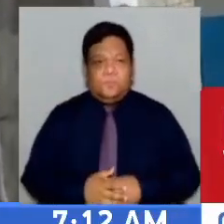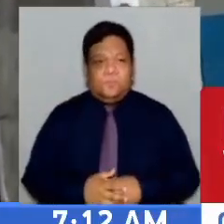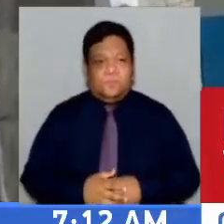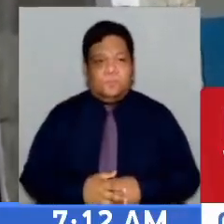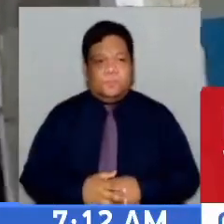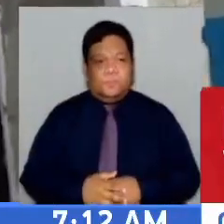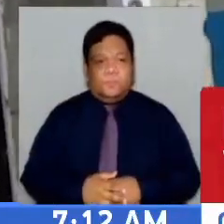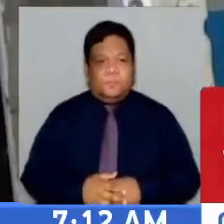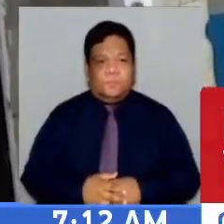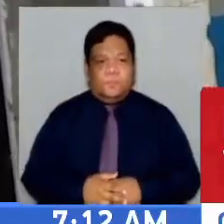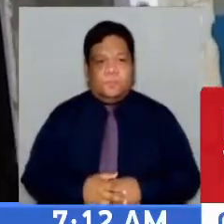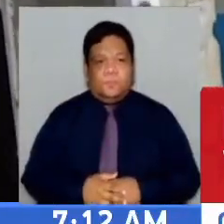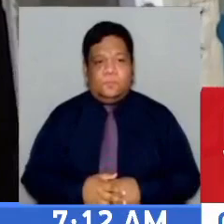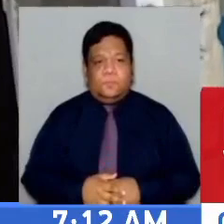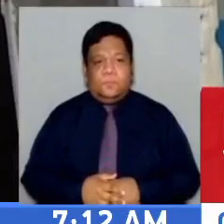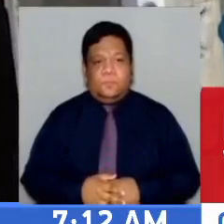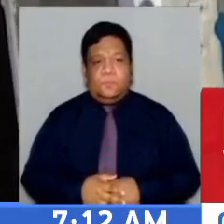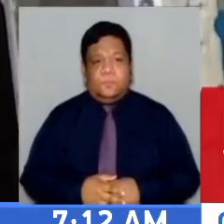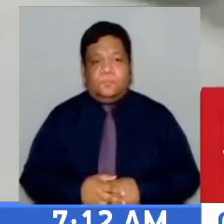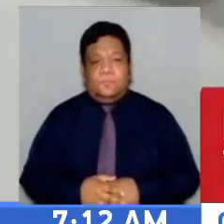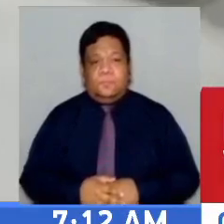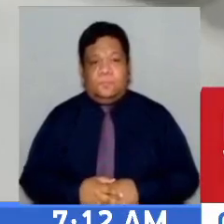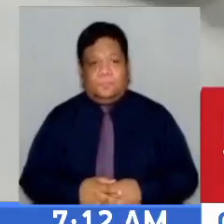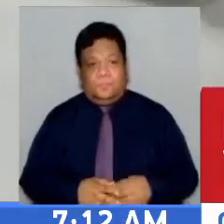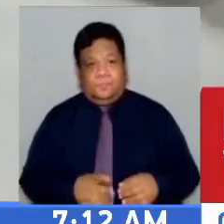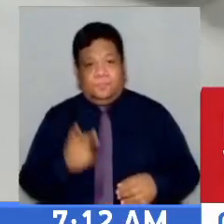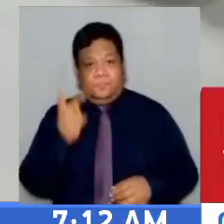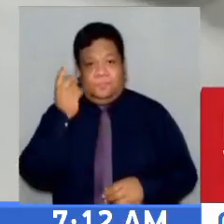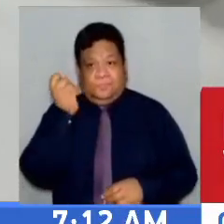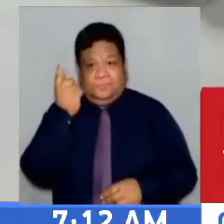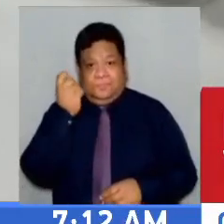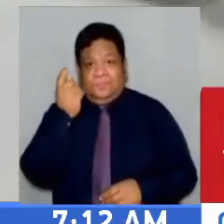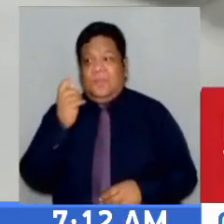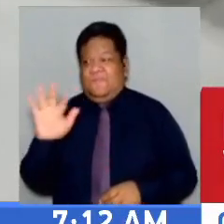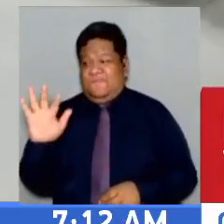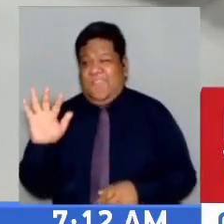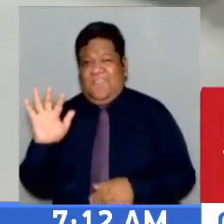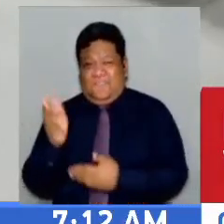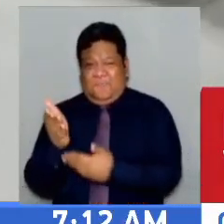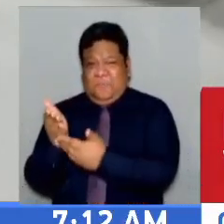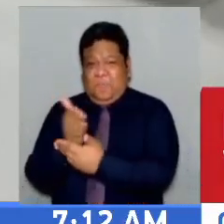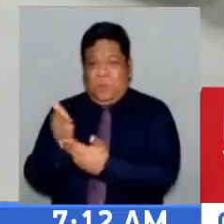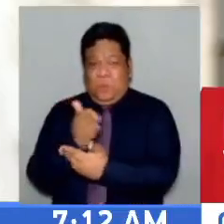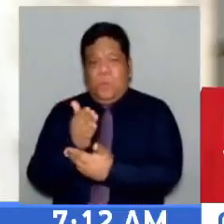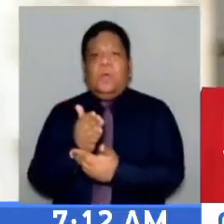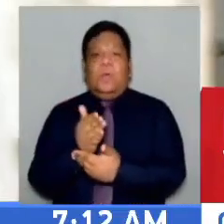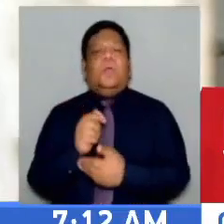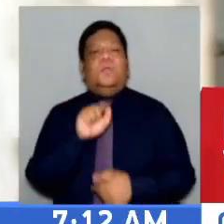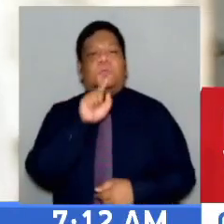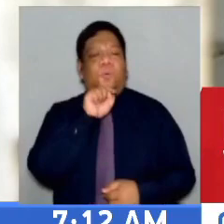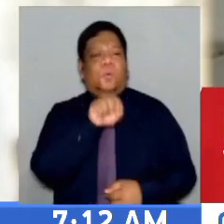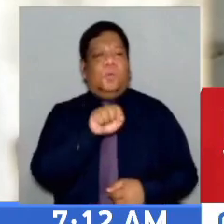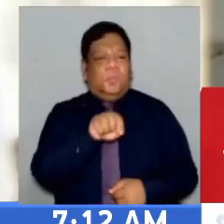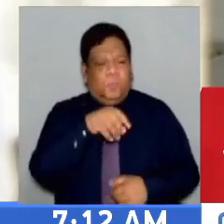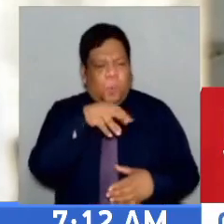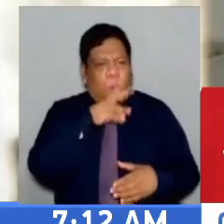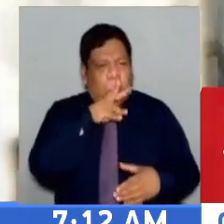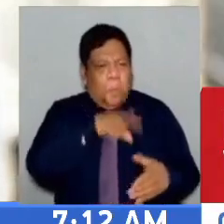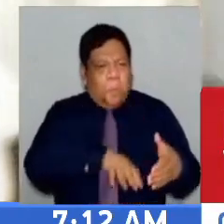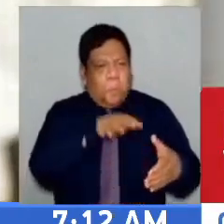Labing limang minuto bago mag-alas 5 na madaling araw, sakalang nag-ipon ng tubig si Mang Roque dito sa barangay poblasyon Muntinlupa